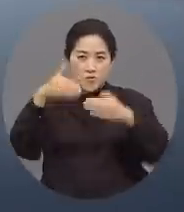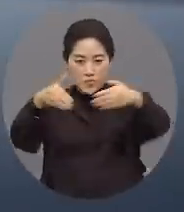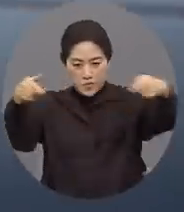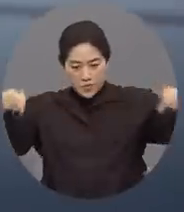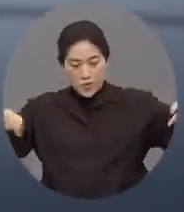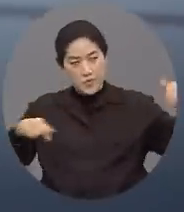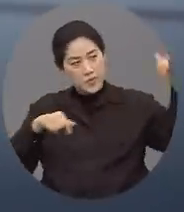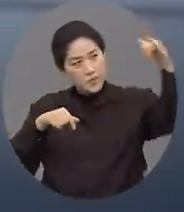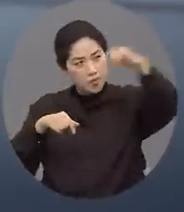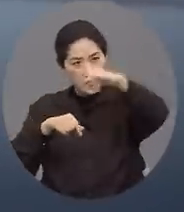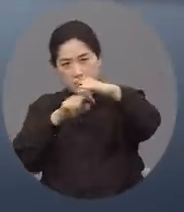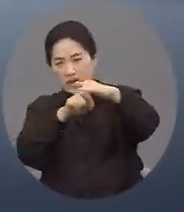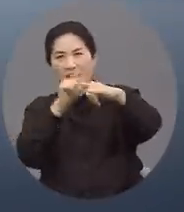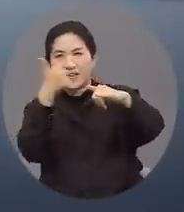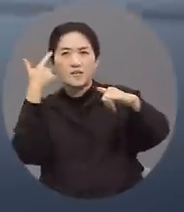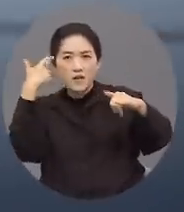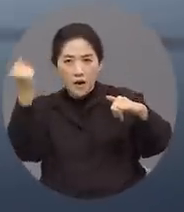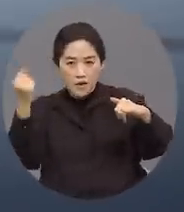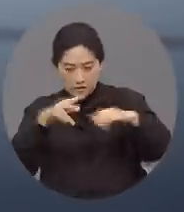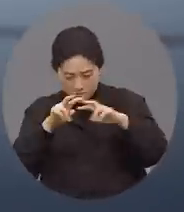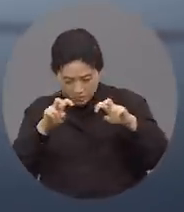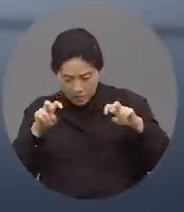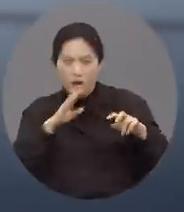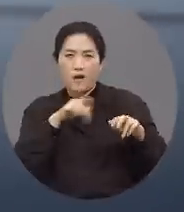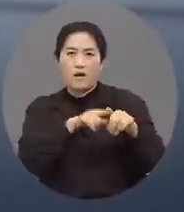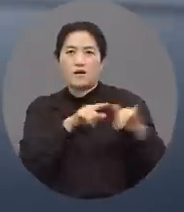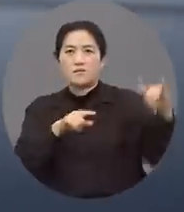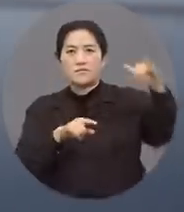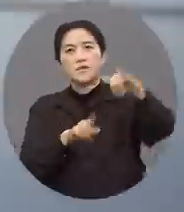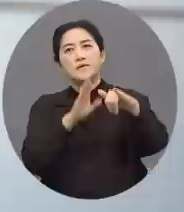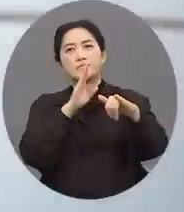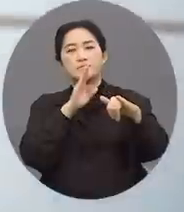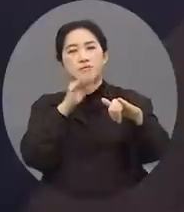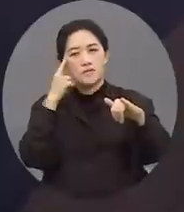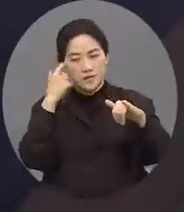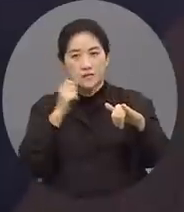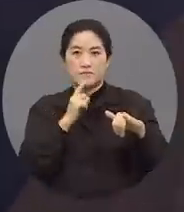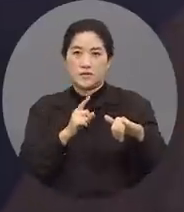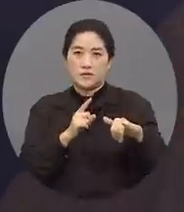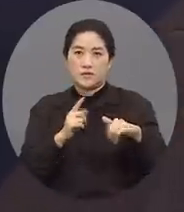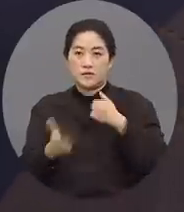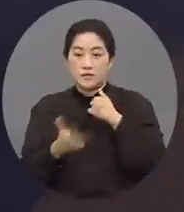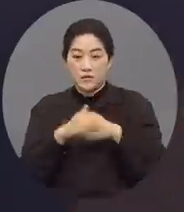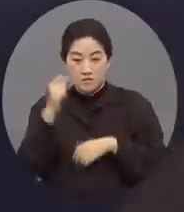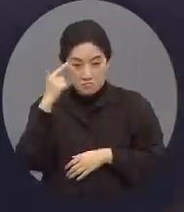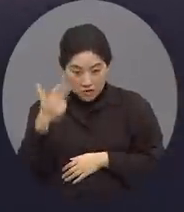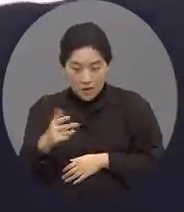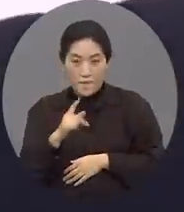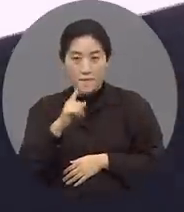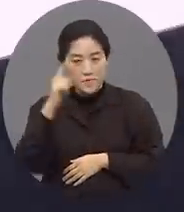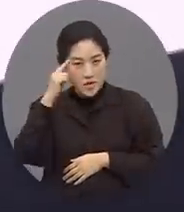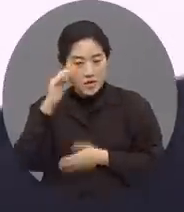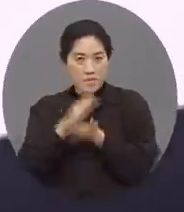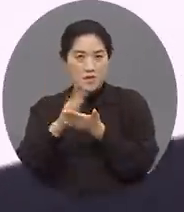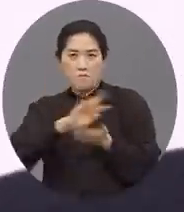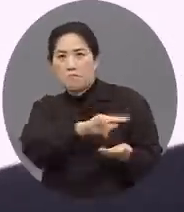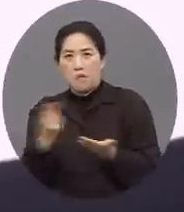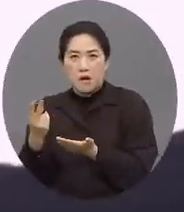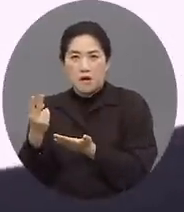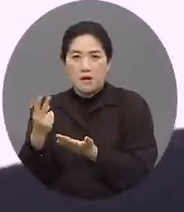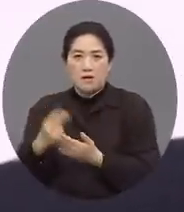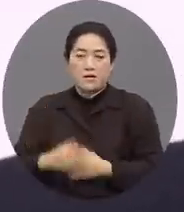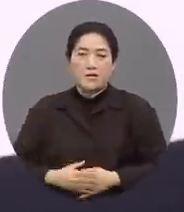않았지만 재분석한 결과 무인기로 보게 됐다고 설명했습니다. 결국 일주일 만에 판단이 180도 바뀐